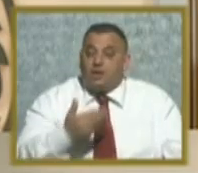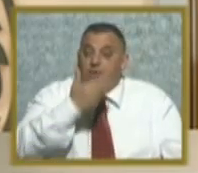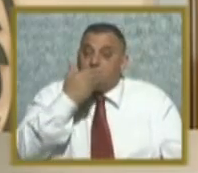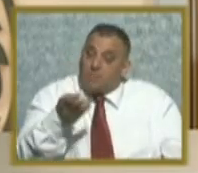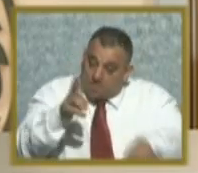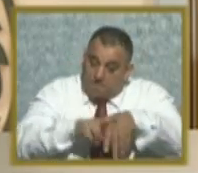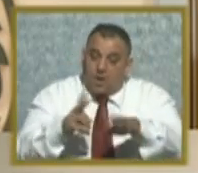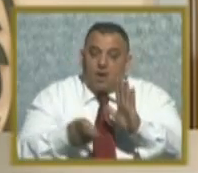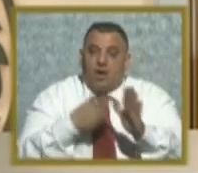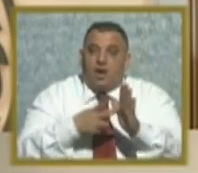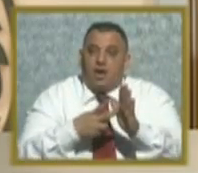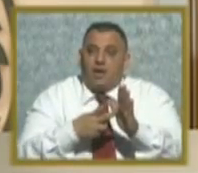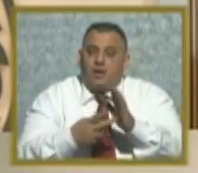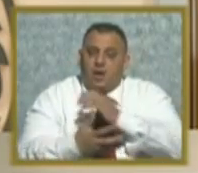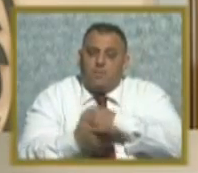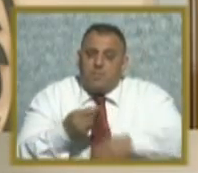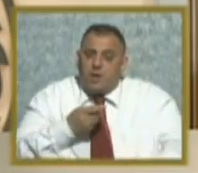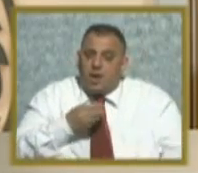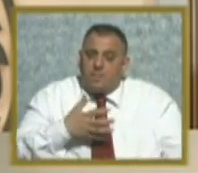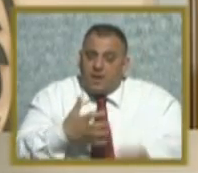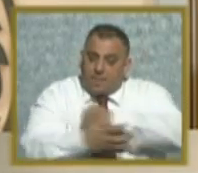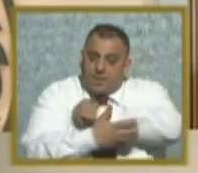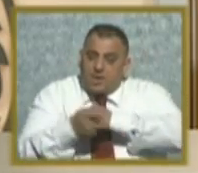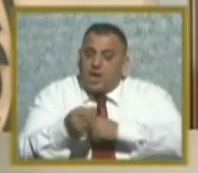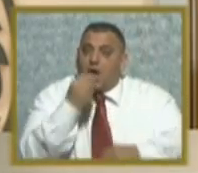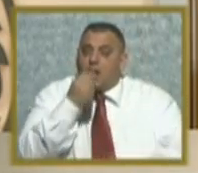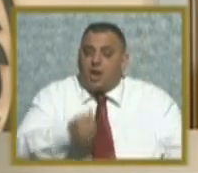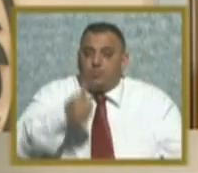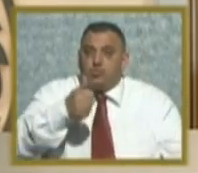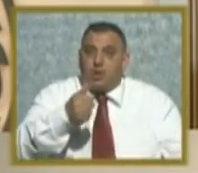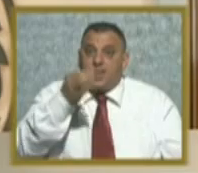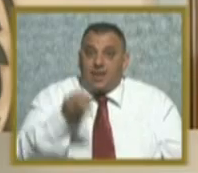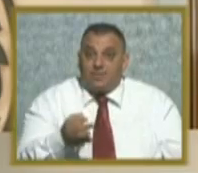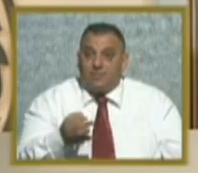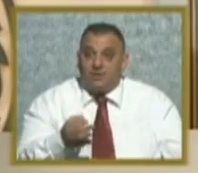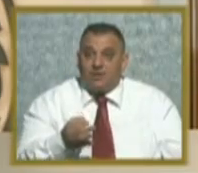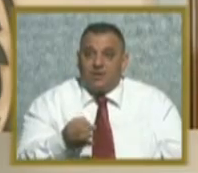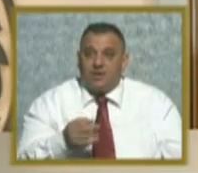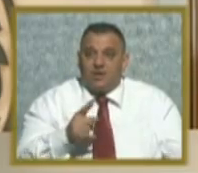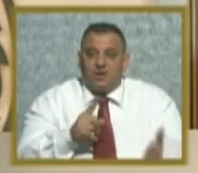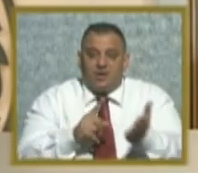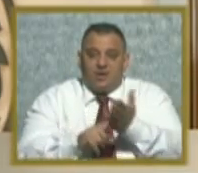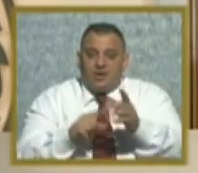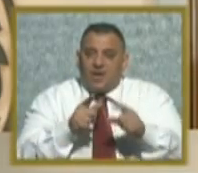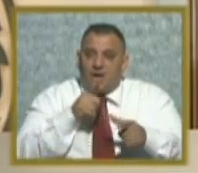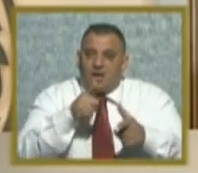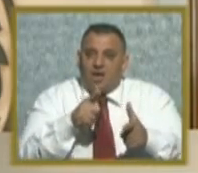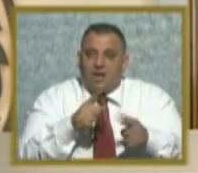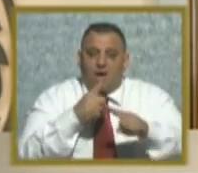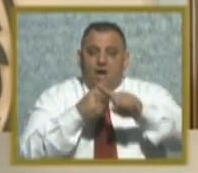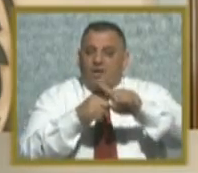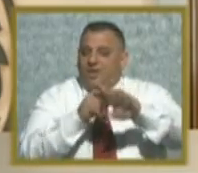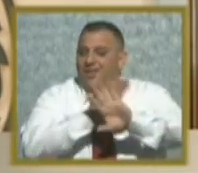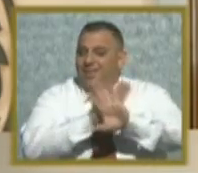يلزمك أن تطعمي مع القضاء، ما الحكم؟ يا أختي لميا، بالنسبة لمن قال لك فقد